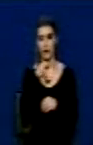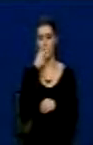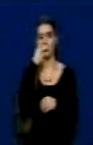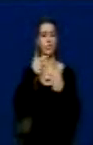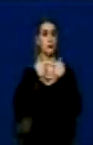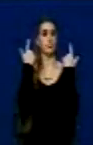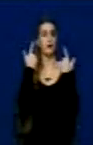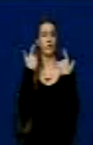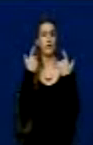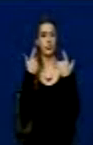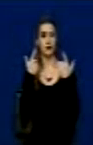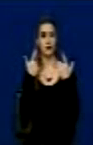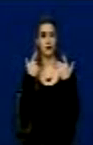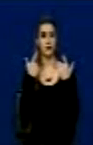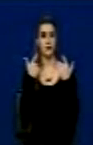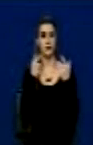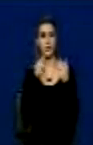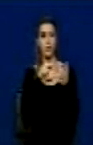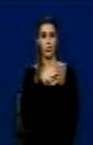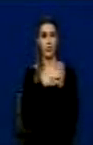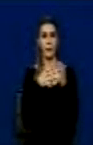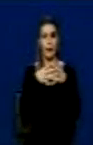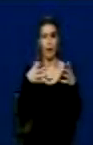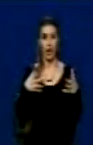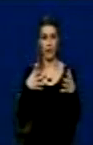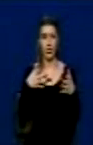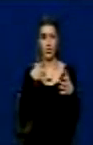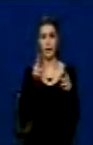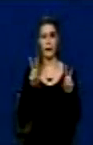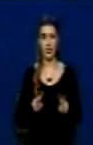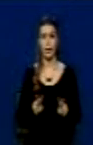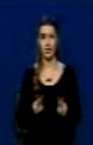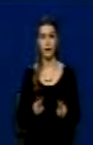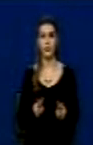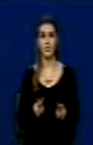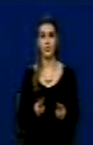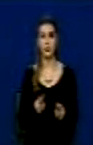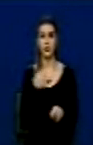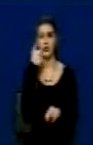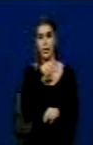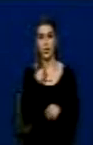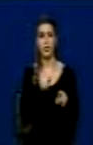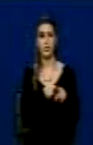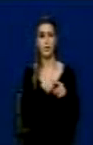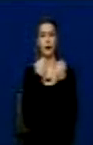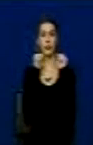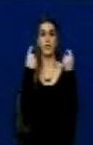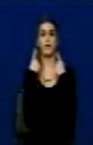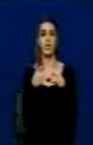fare qartë që problemi kryesor i drejtësisë është pavarësia e